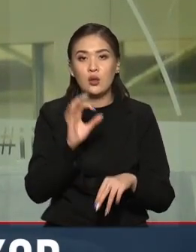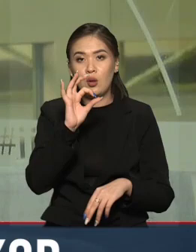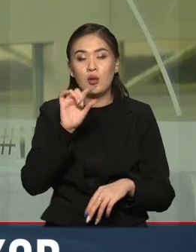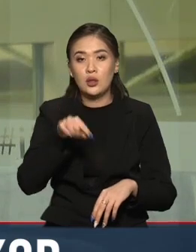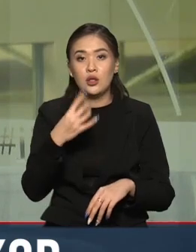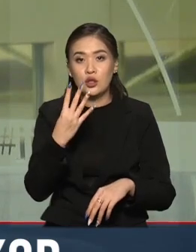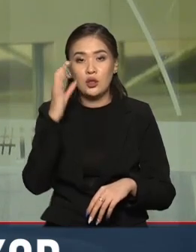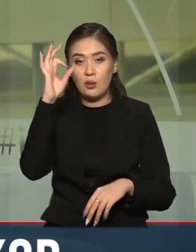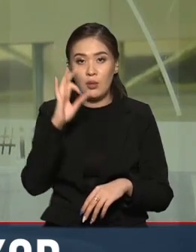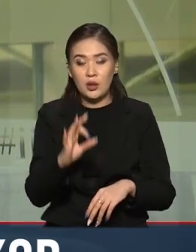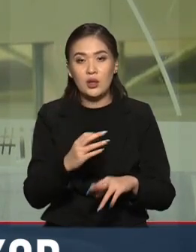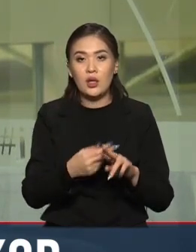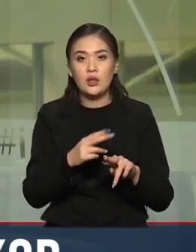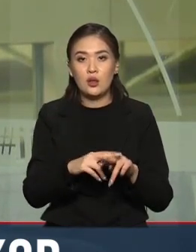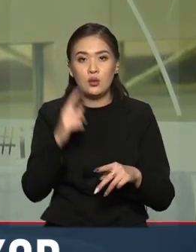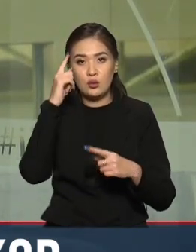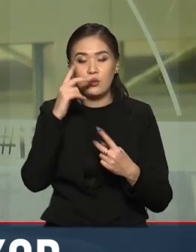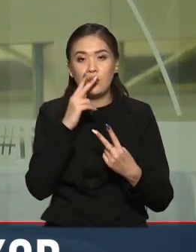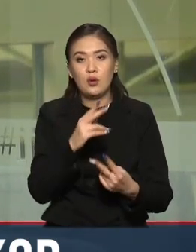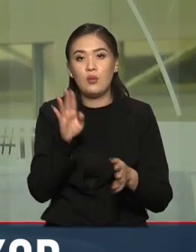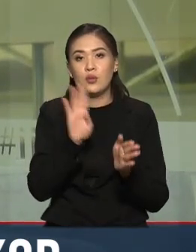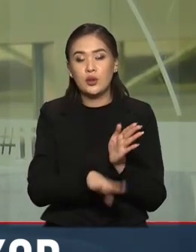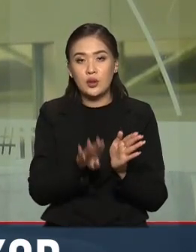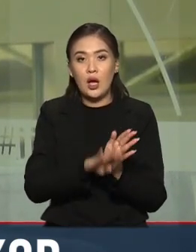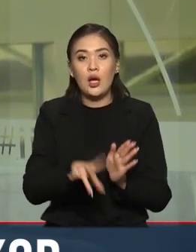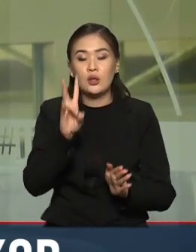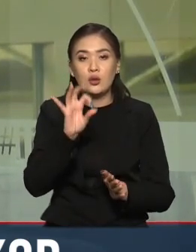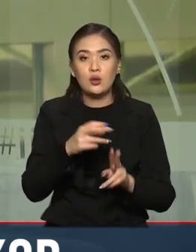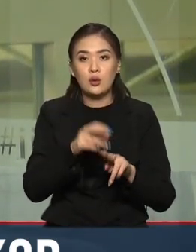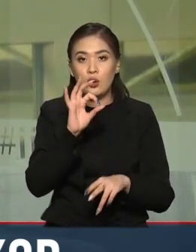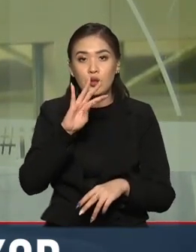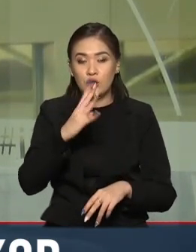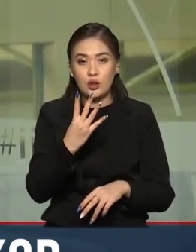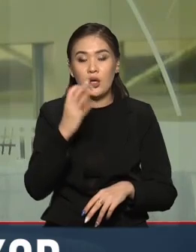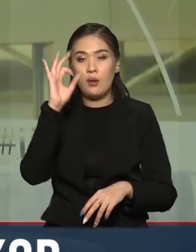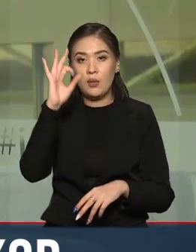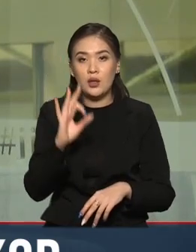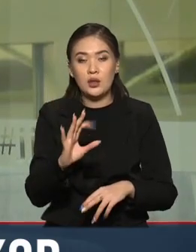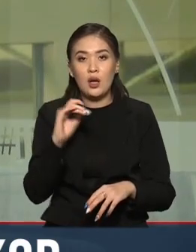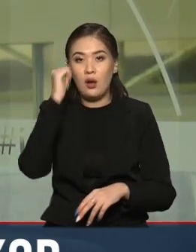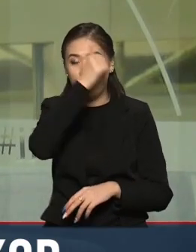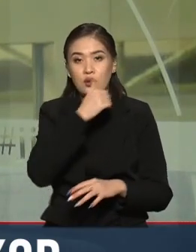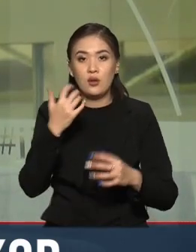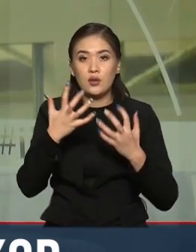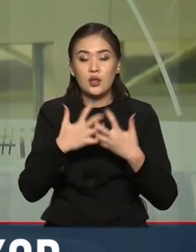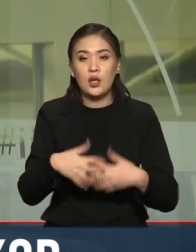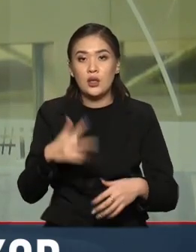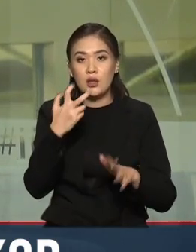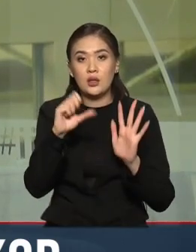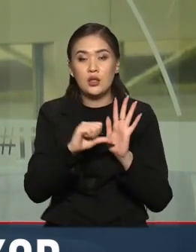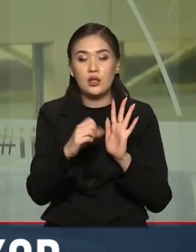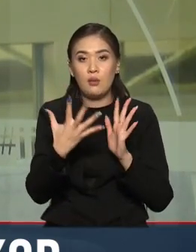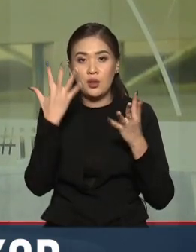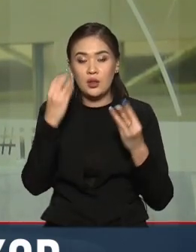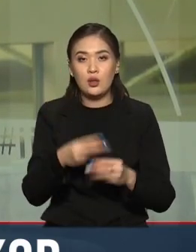0,4% за кредит. Это вроде как бы вроде сущий пустяк. Но 0,4%, если в годовых ее считать на 365 дней,